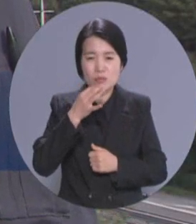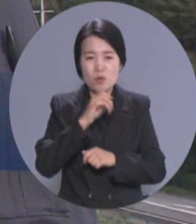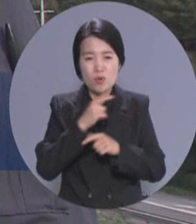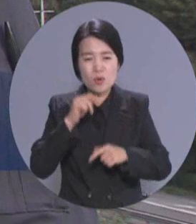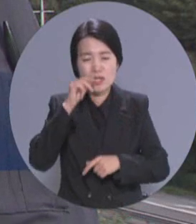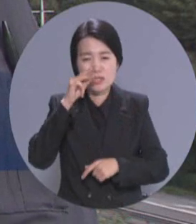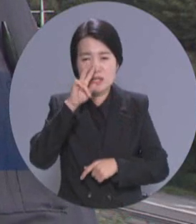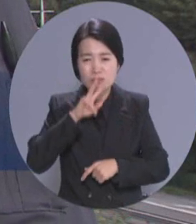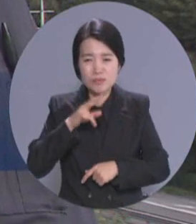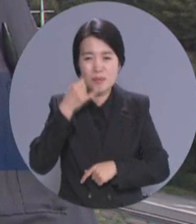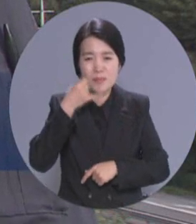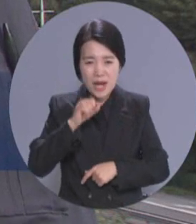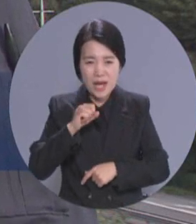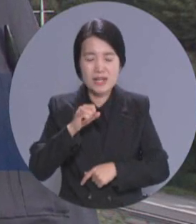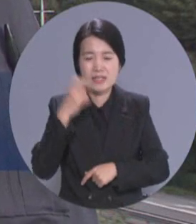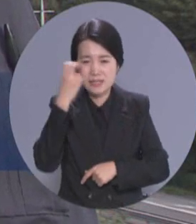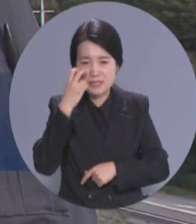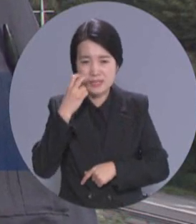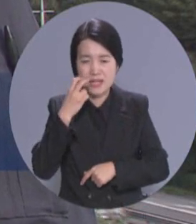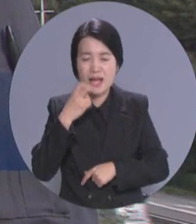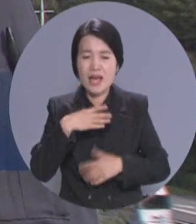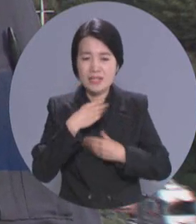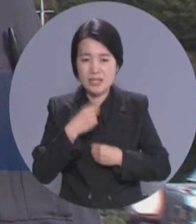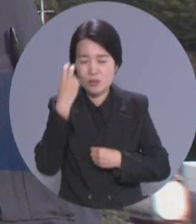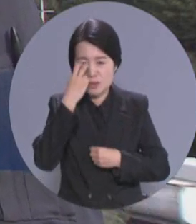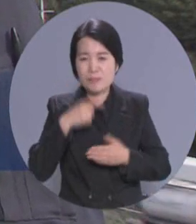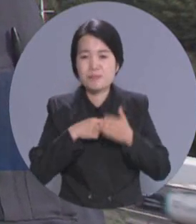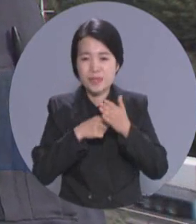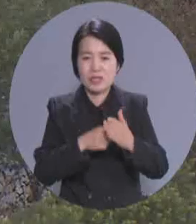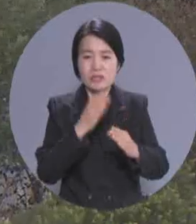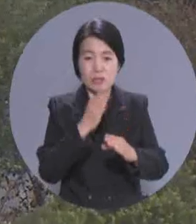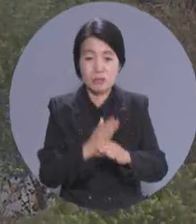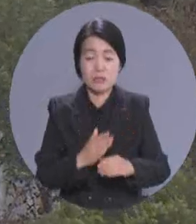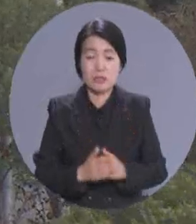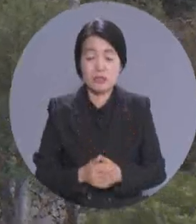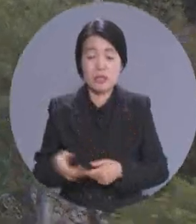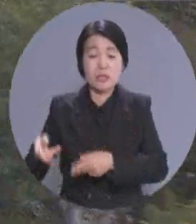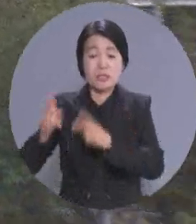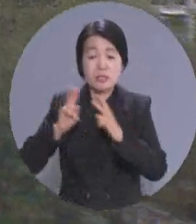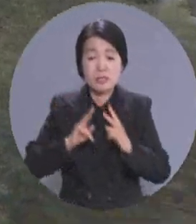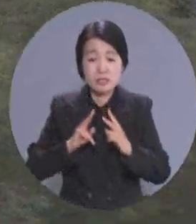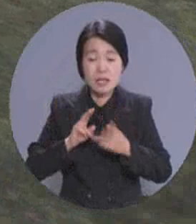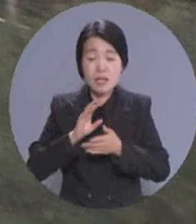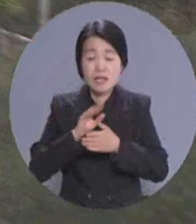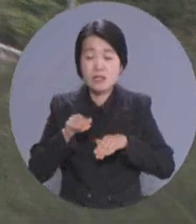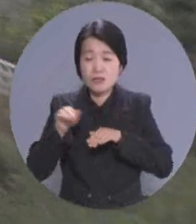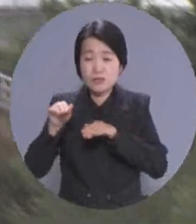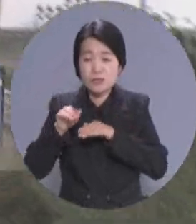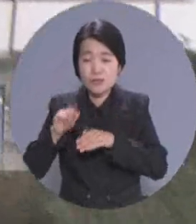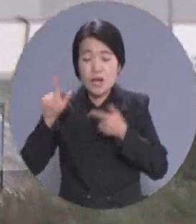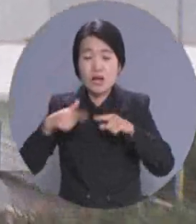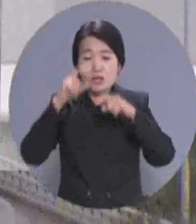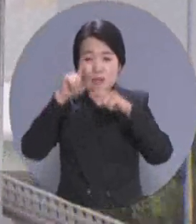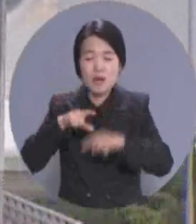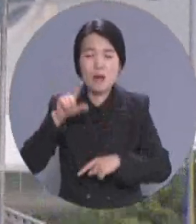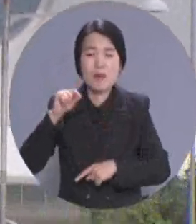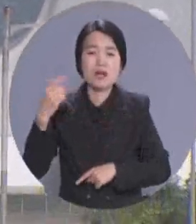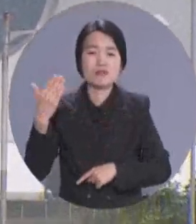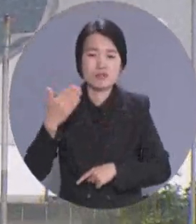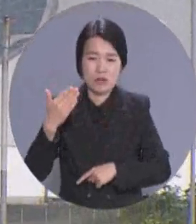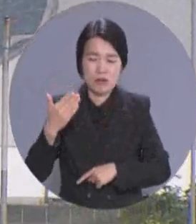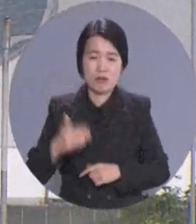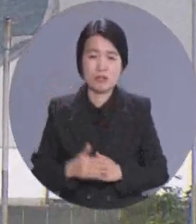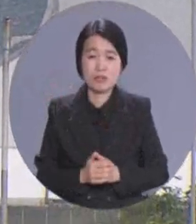점검하고 구조적인 안전성을 확인하고 있는 작업입니다. 이순신대교를 이용하는 차량은 하루 평균 19,000여